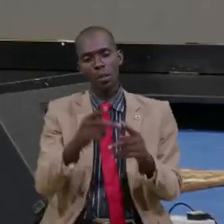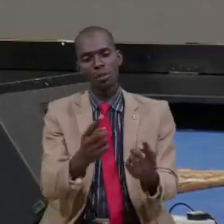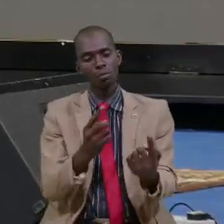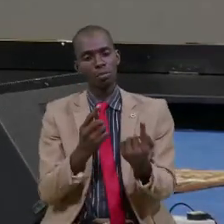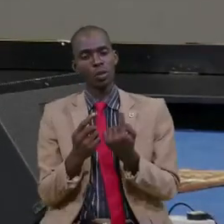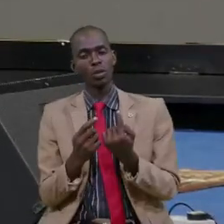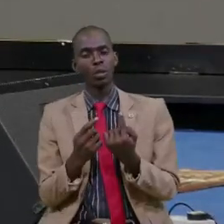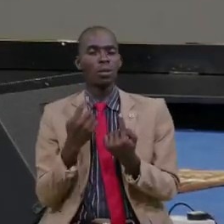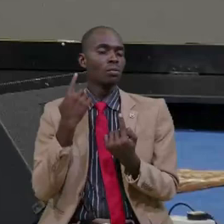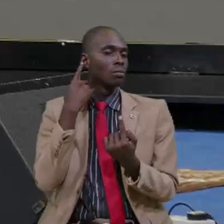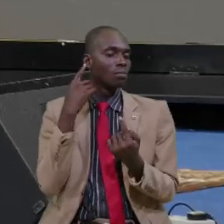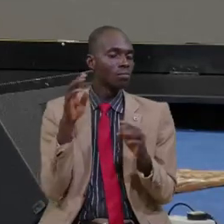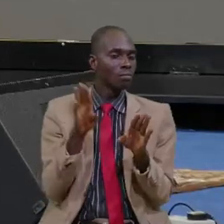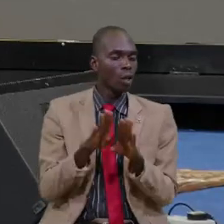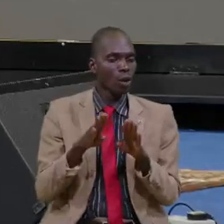et